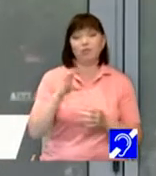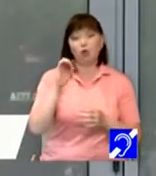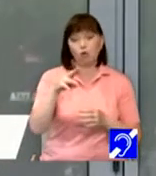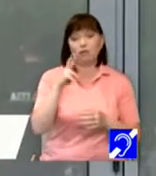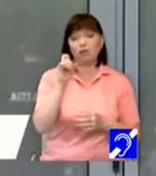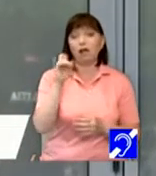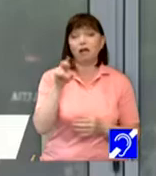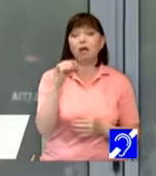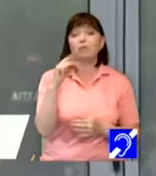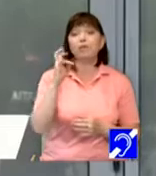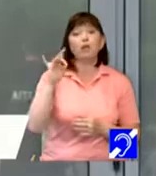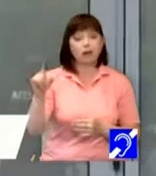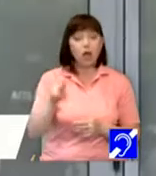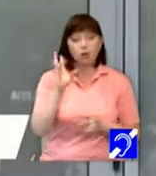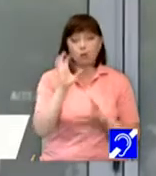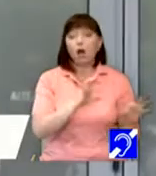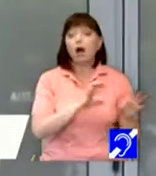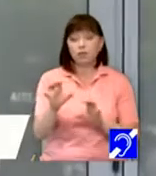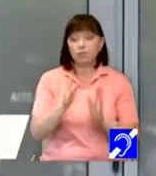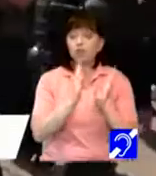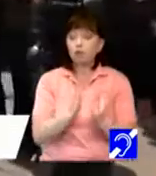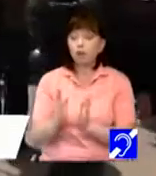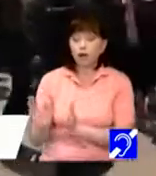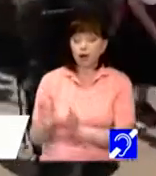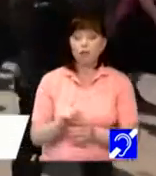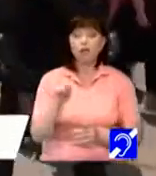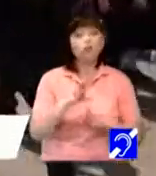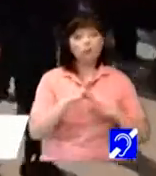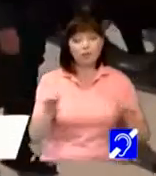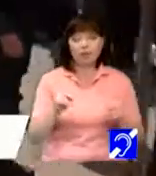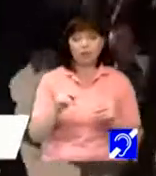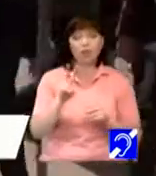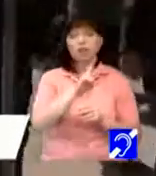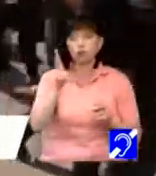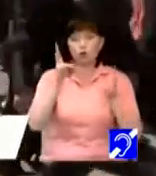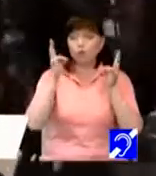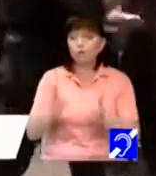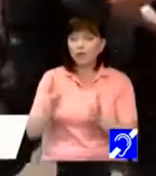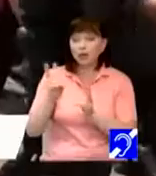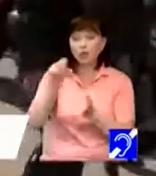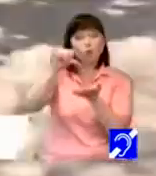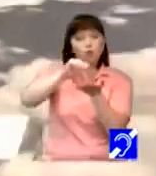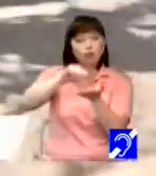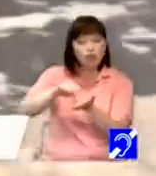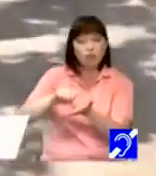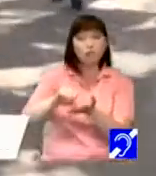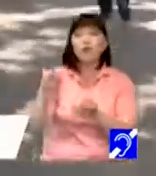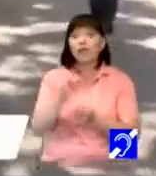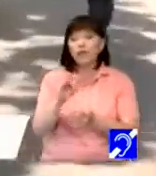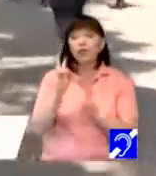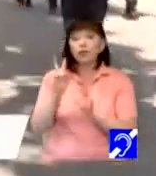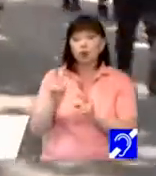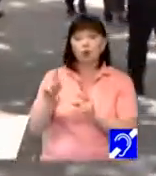de Carabinieri, care va asigura măsura respectivă să nu aibă de suferit nici acei participanți, nici